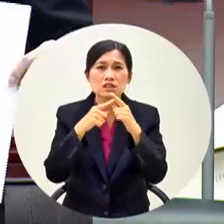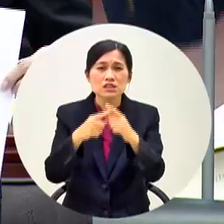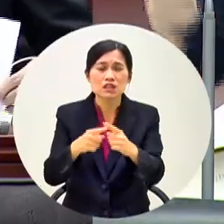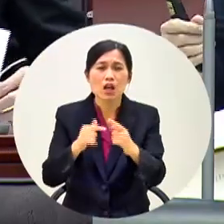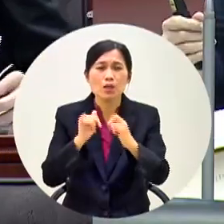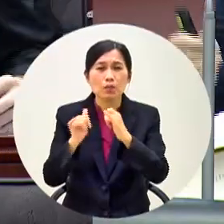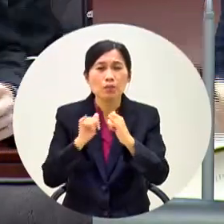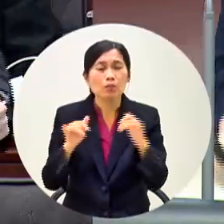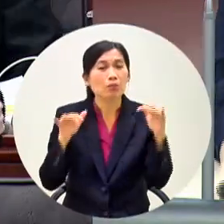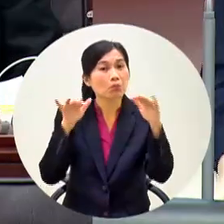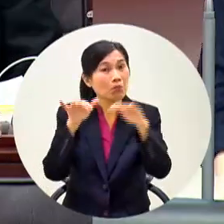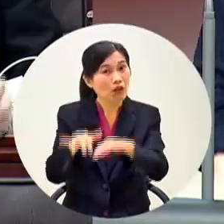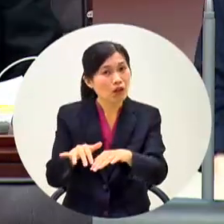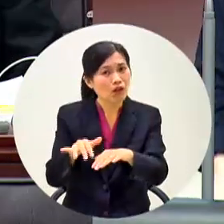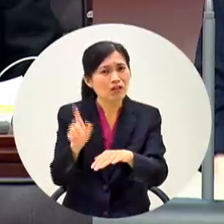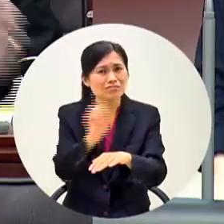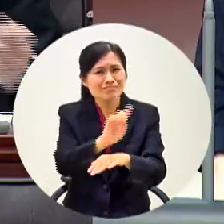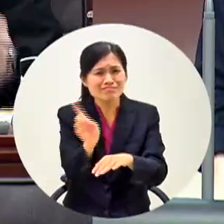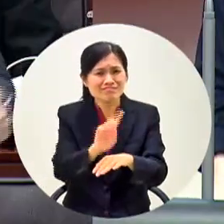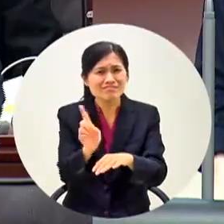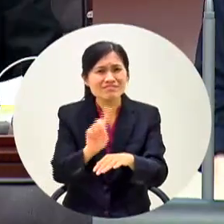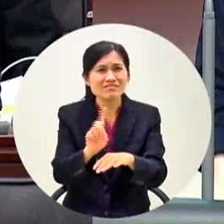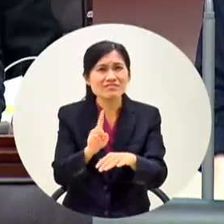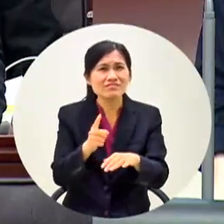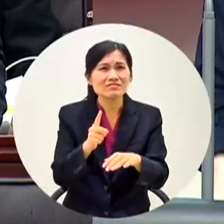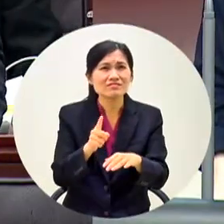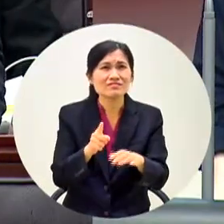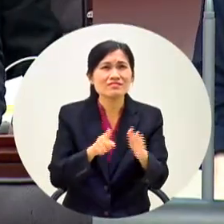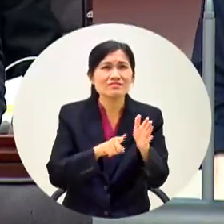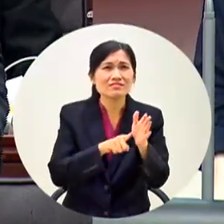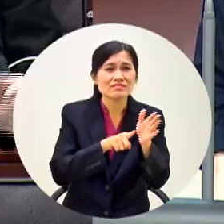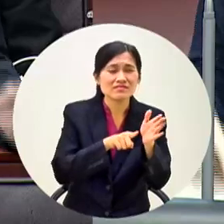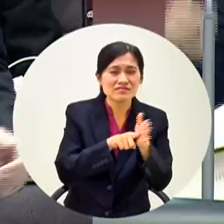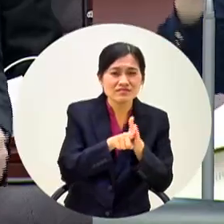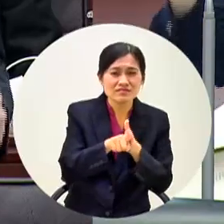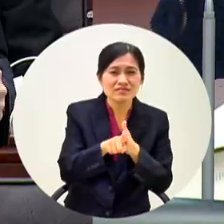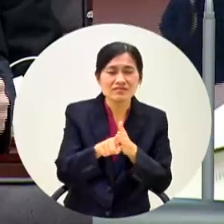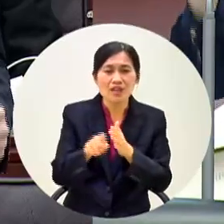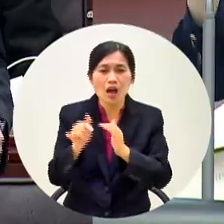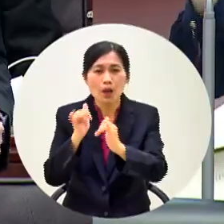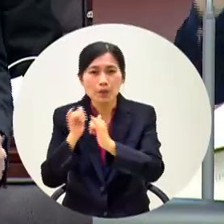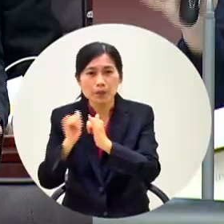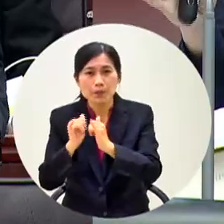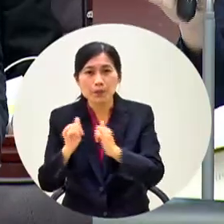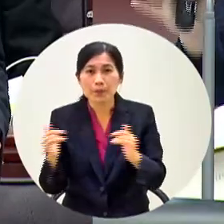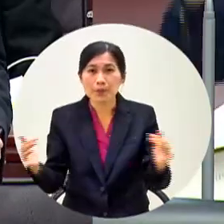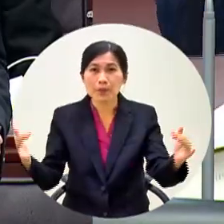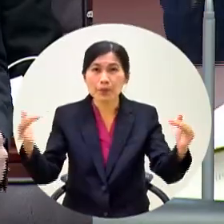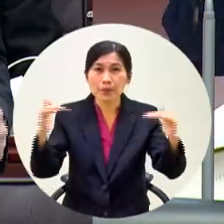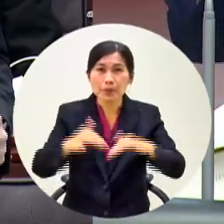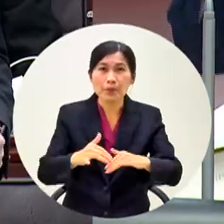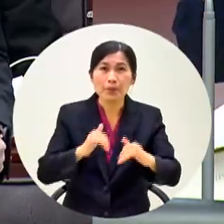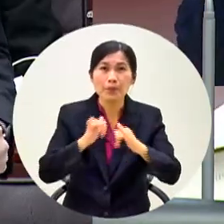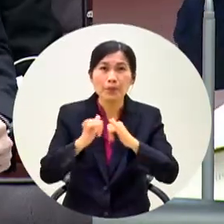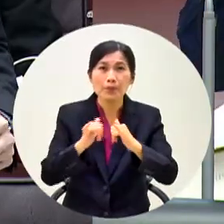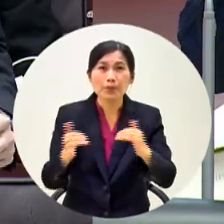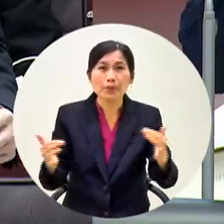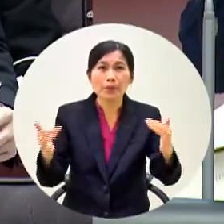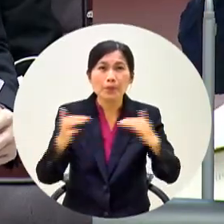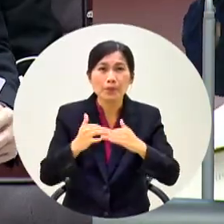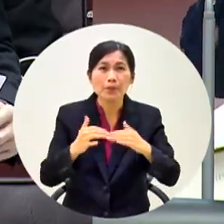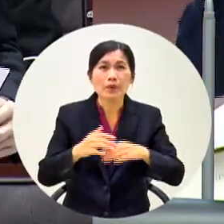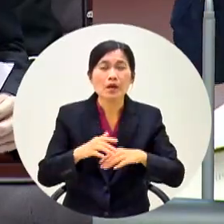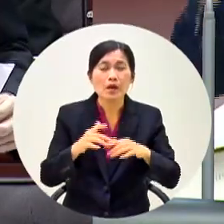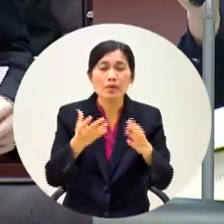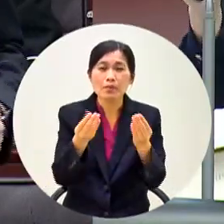民都可以来，是哪一种？ 我直接面对面跟居民沟通。 所以是所有 的 居 民 都可以来， 直接找市长， 没有要